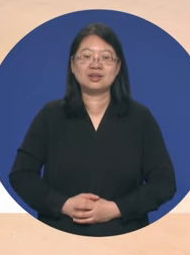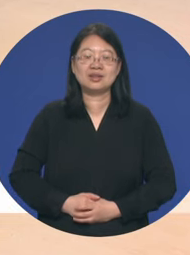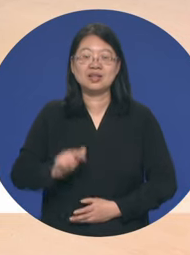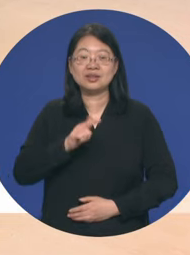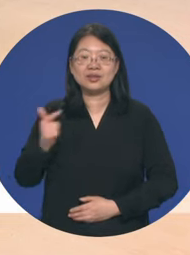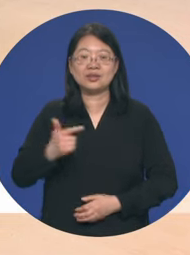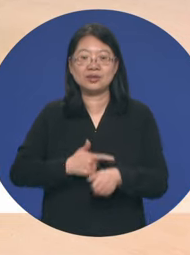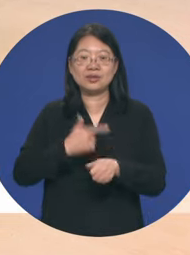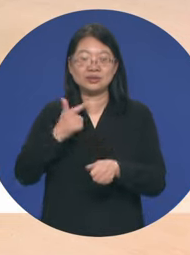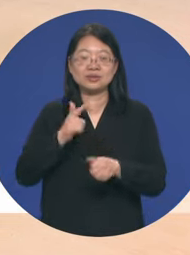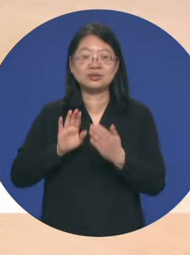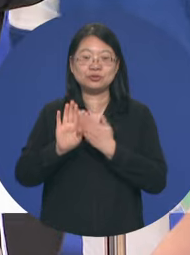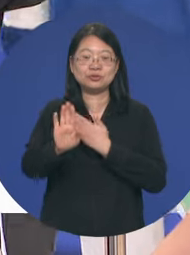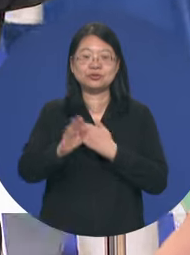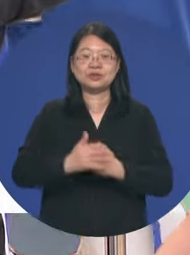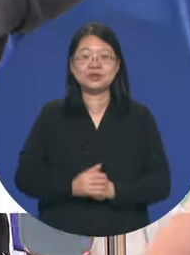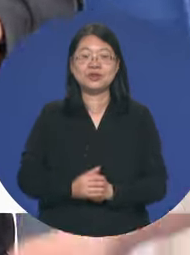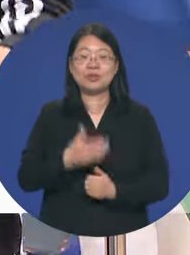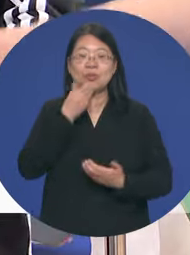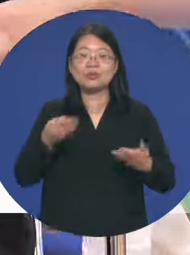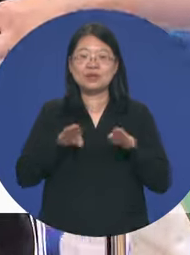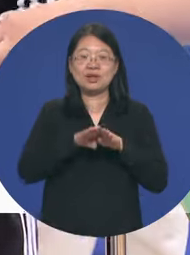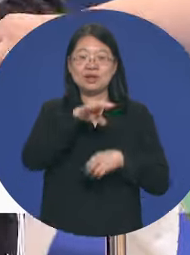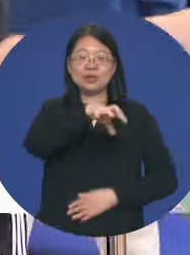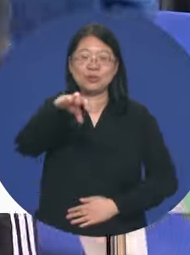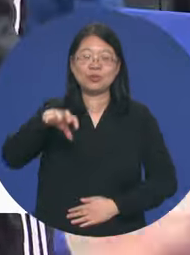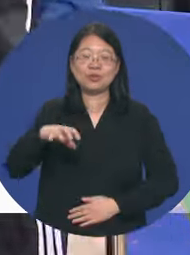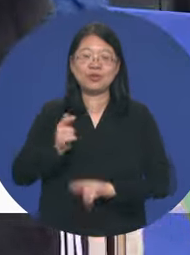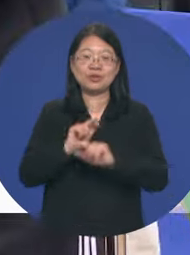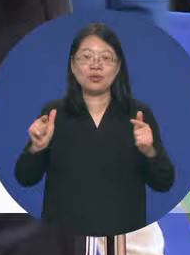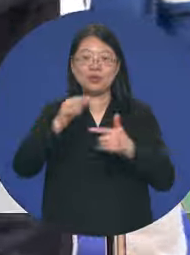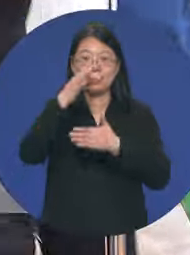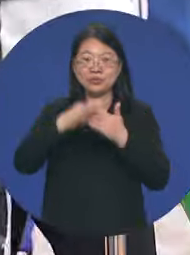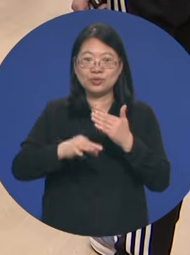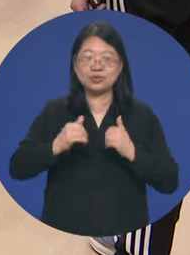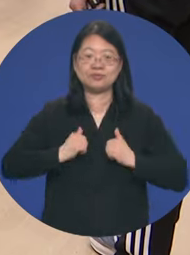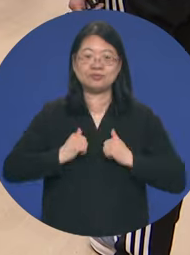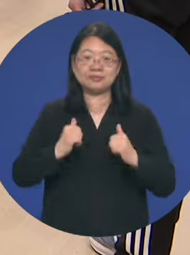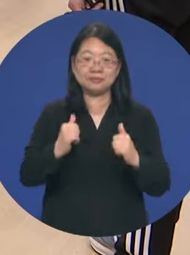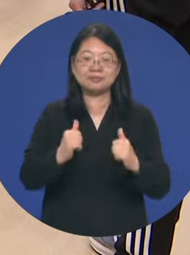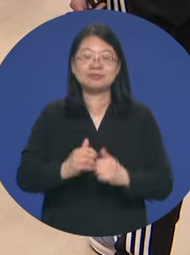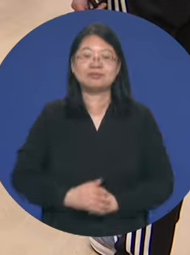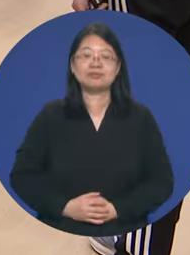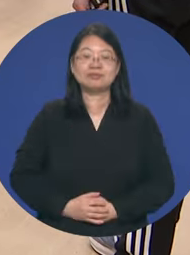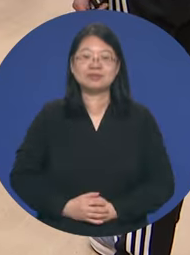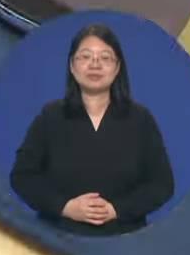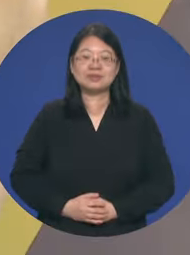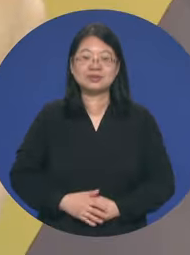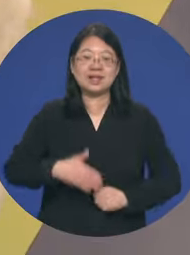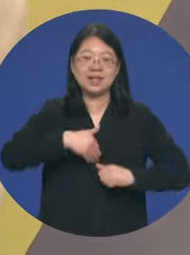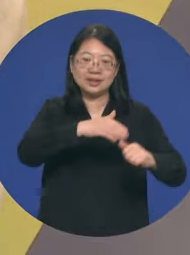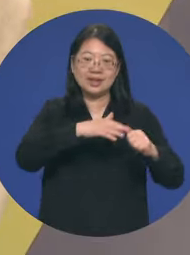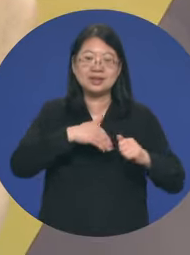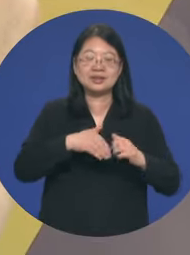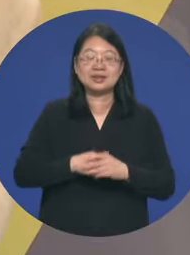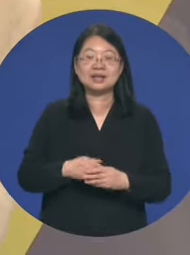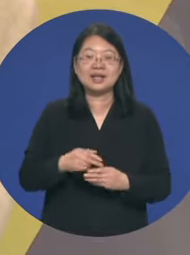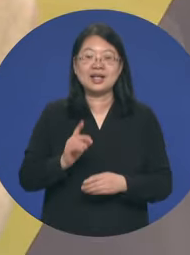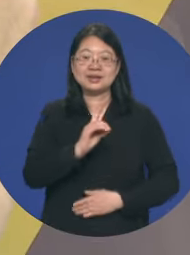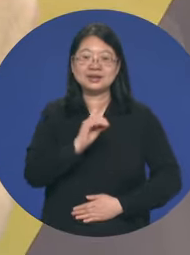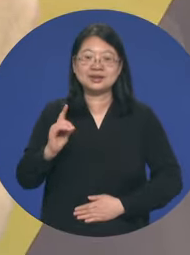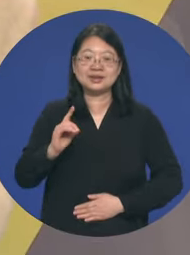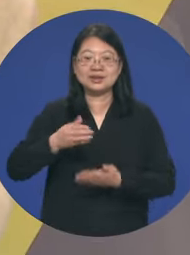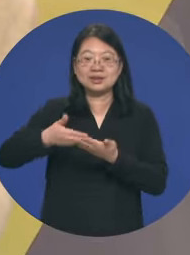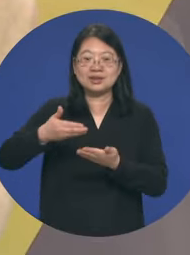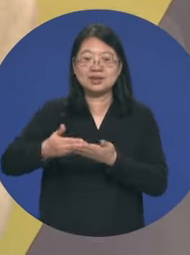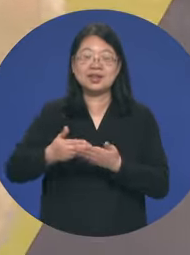저녁 6시가 넘은 시간이지만 복지관 곳곳에선 다양한 프로그램이 한창 진행 중입니다. 탁구, 디지털 드로잉 등